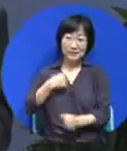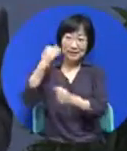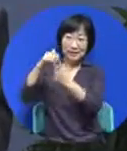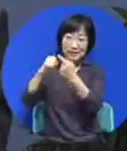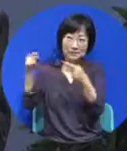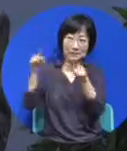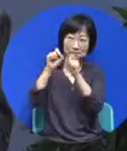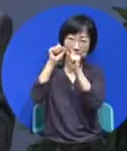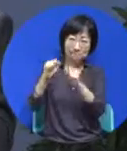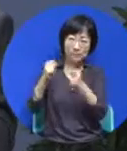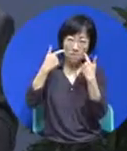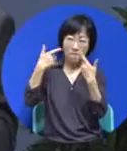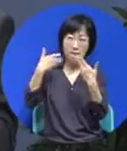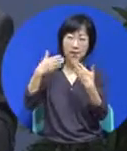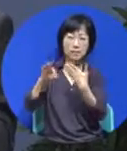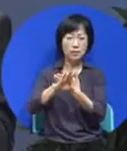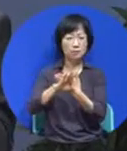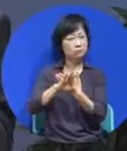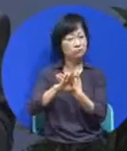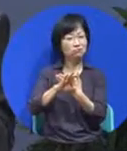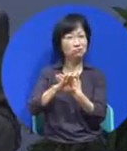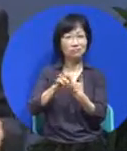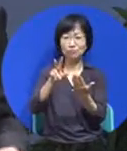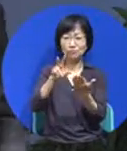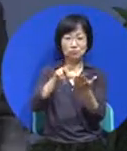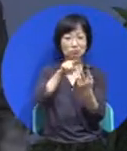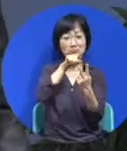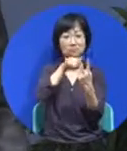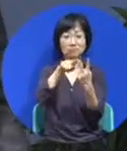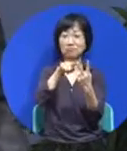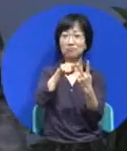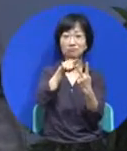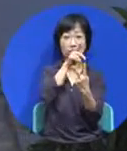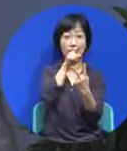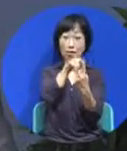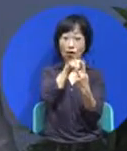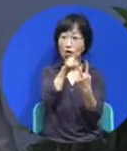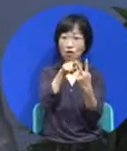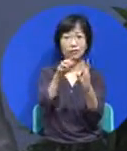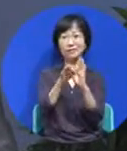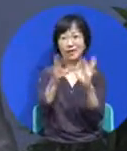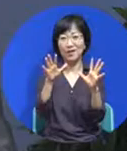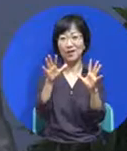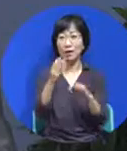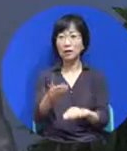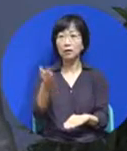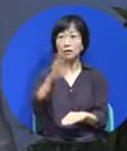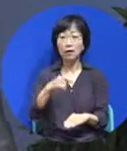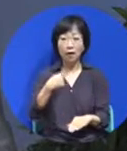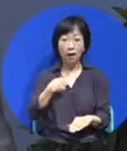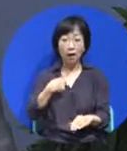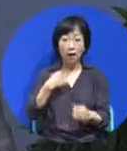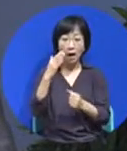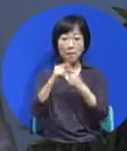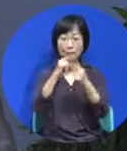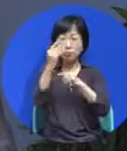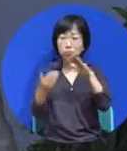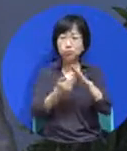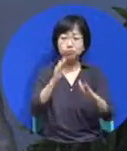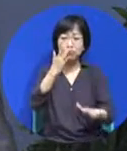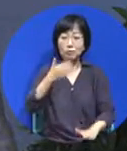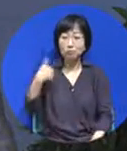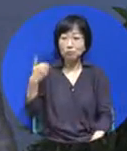이게 이제 그게 없으면 두 가지가 문제가 돼요. Now, if you really believe that God is with you and you understand that these are the two ways where God's word is being fulfilled,